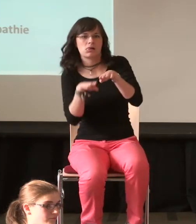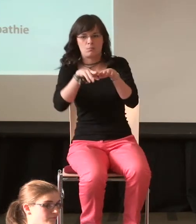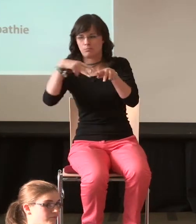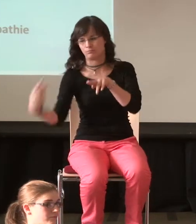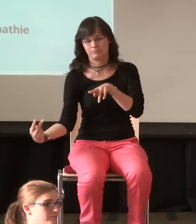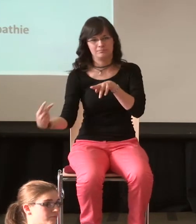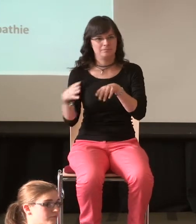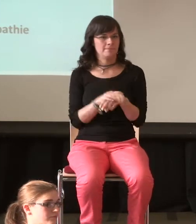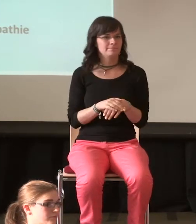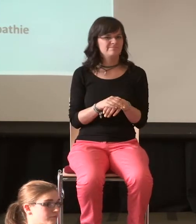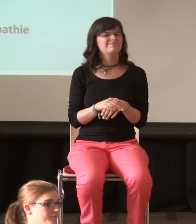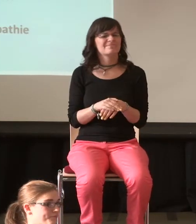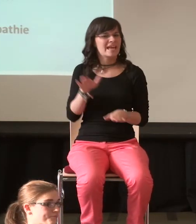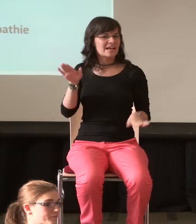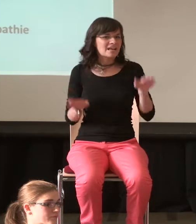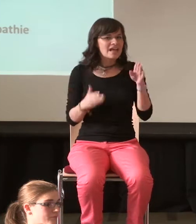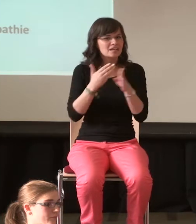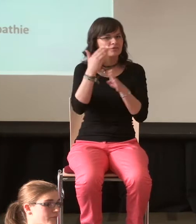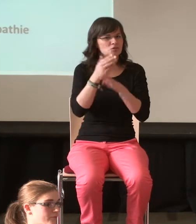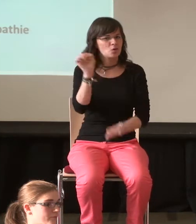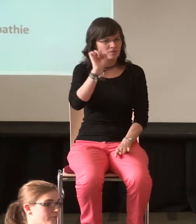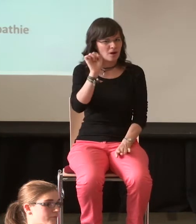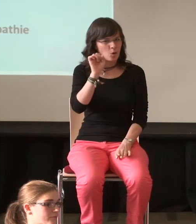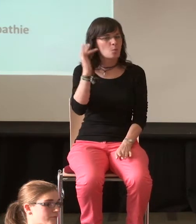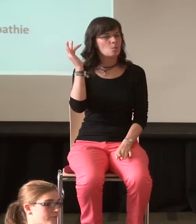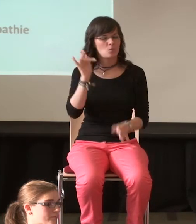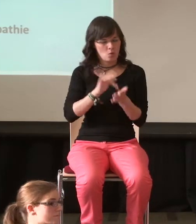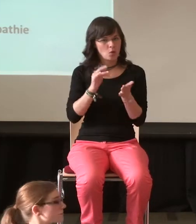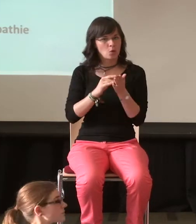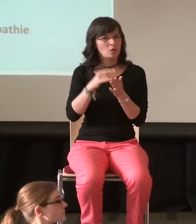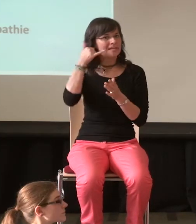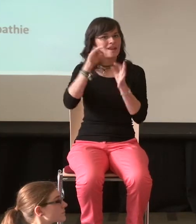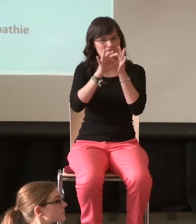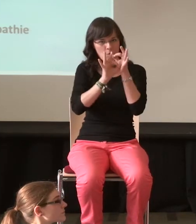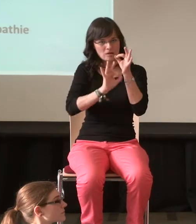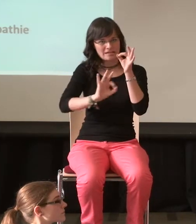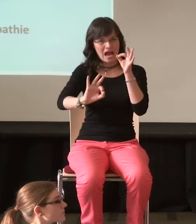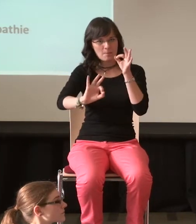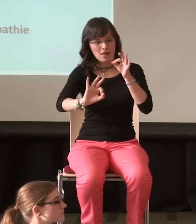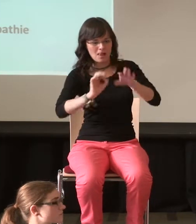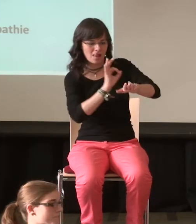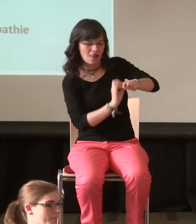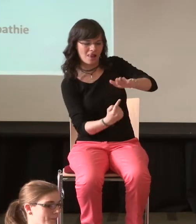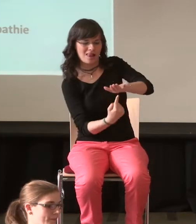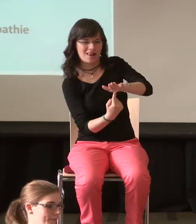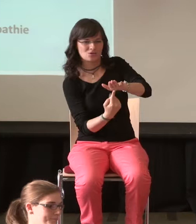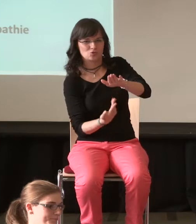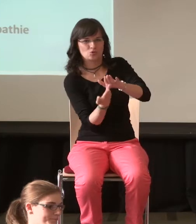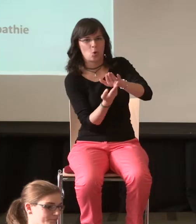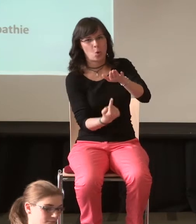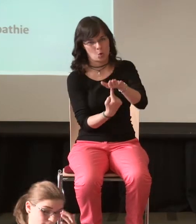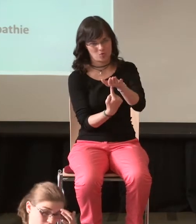zu Gleichgewichtsstörungen, weil die periferen Nerven, also die Telefonkabel, unter den Fußsohlen gestört. Und das ist natürlich sehr